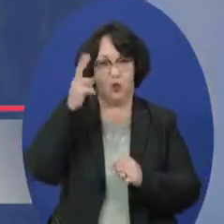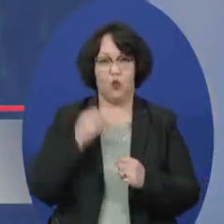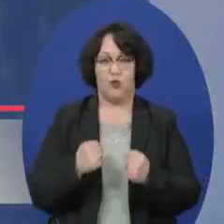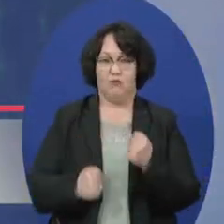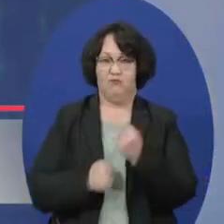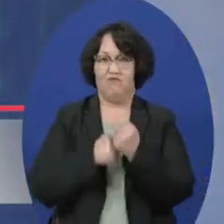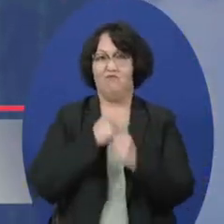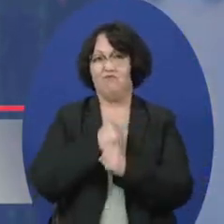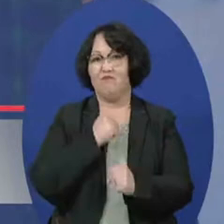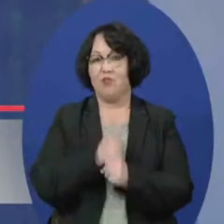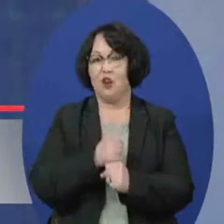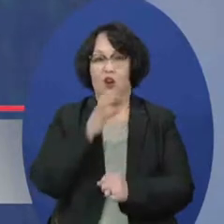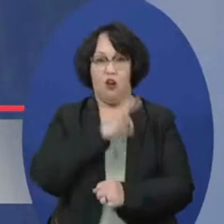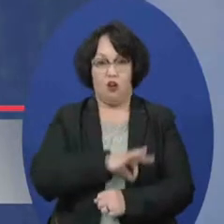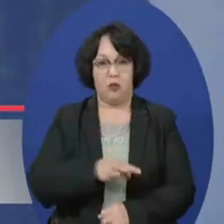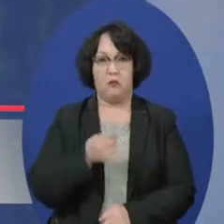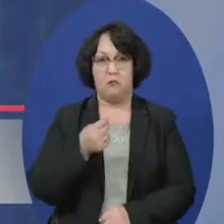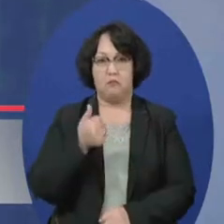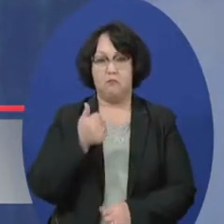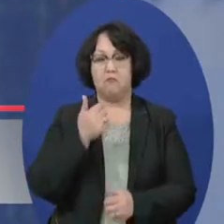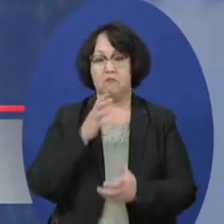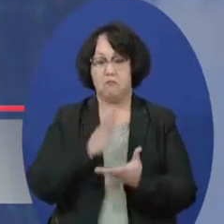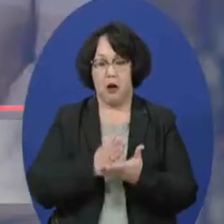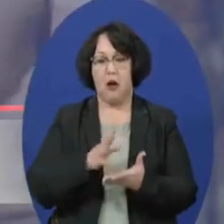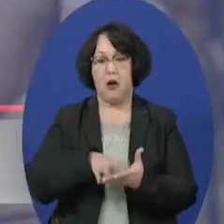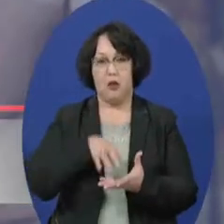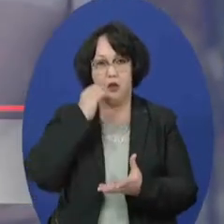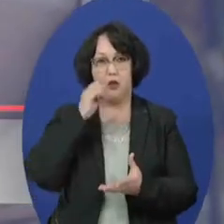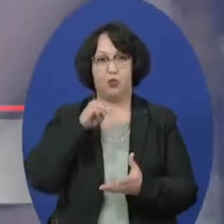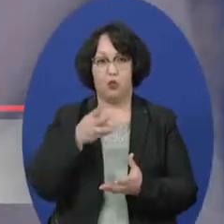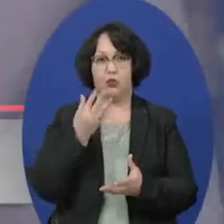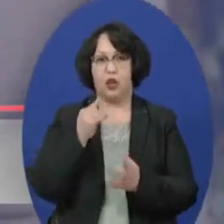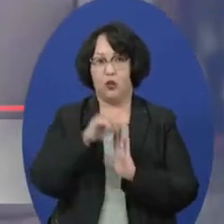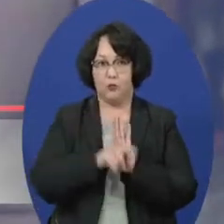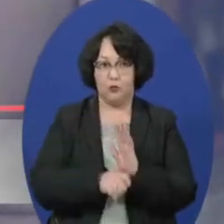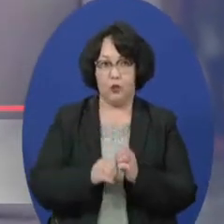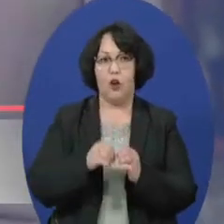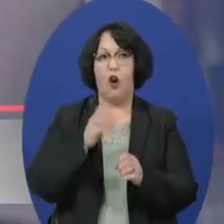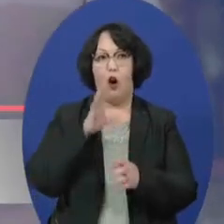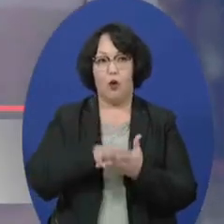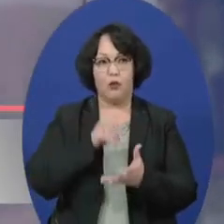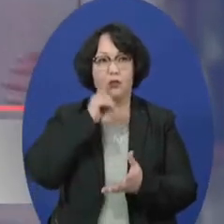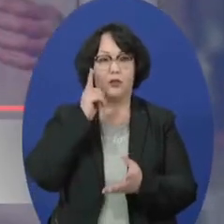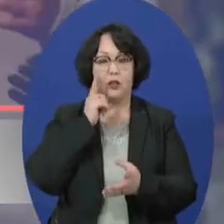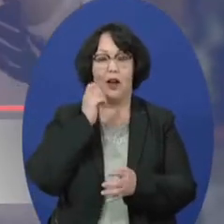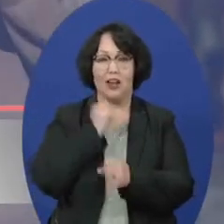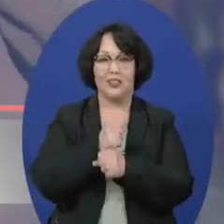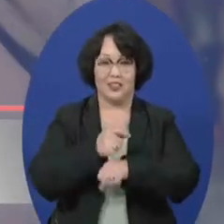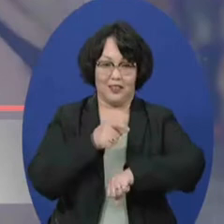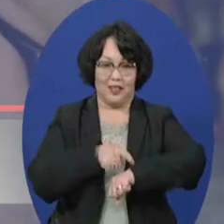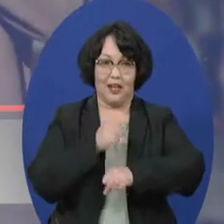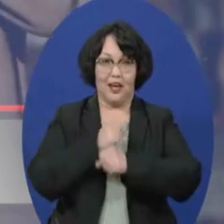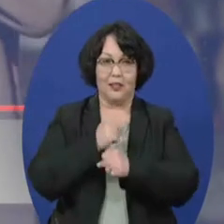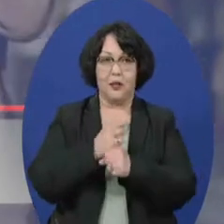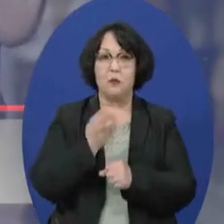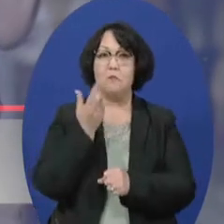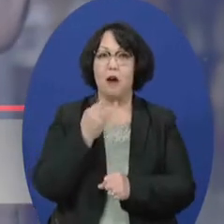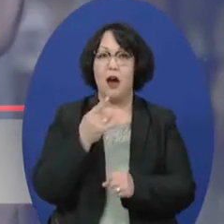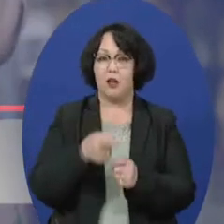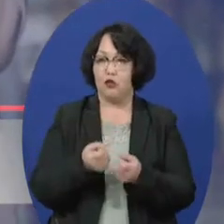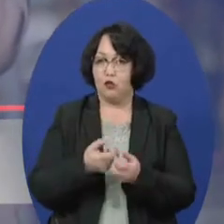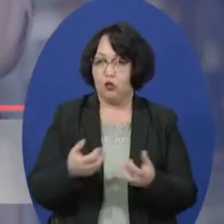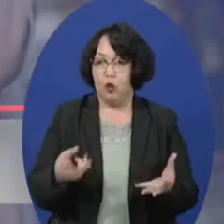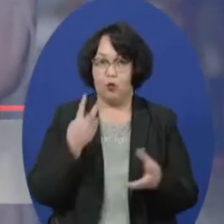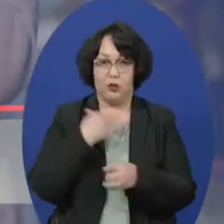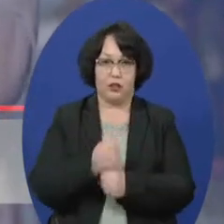ажиллана гэсэн үг юм. Орлоготой оюутан тусгай хөтөлбөр санаачилж, оюутан залуусын хөдөлмөр эрхлэх боломж, цагаар ажиллах ажлын байрны тоог нэмэгдүүлэх